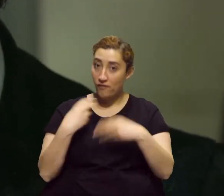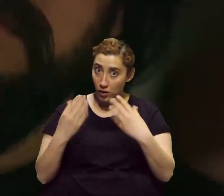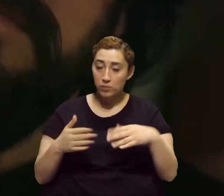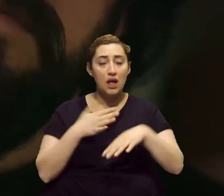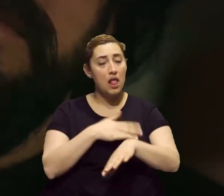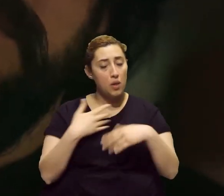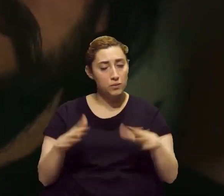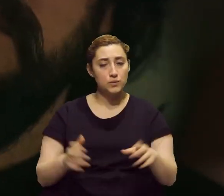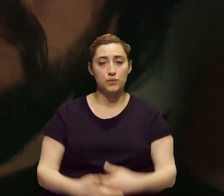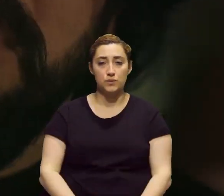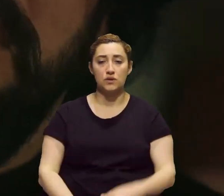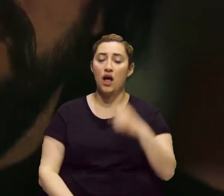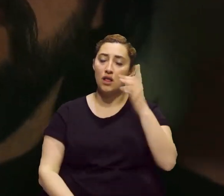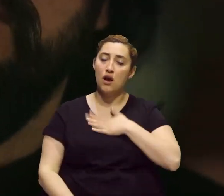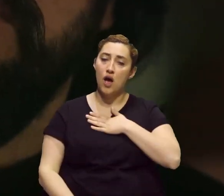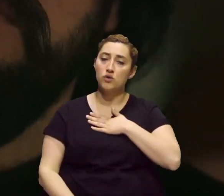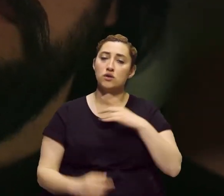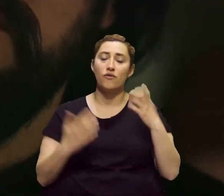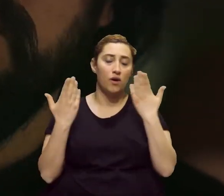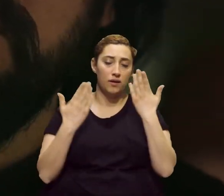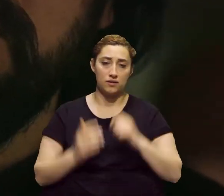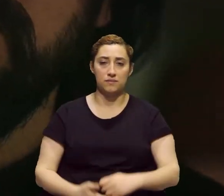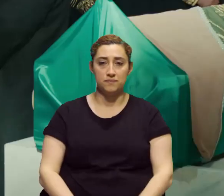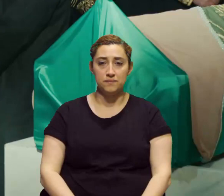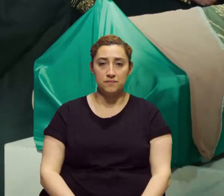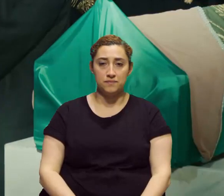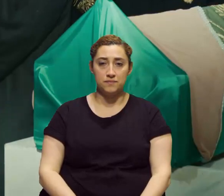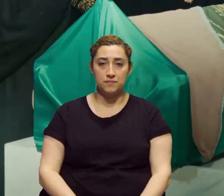Helal ediyor musunuz? Helal olsun. Allah razı olsun. El-Fatiha.